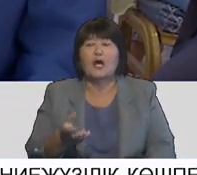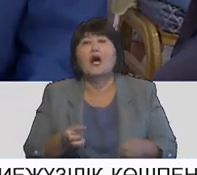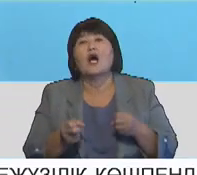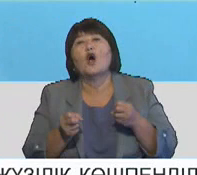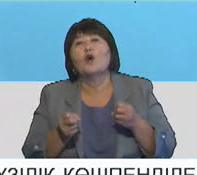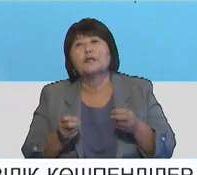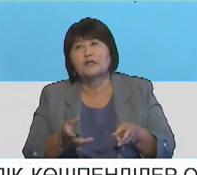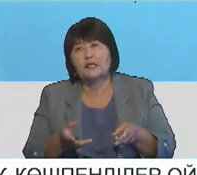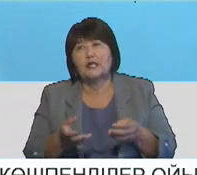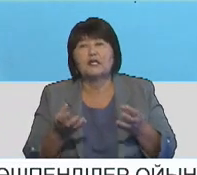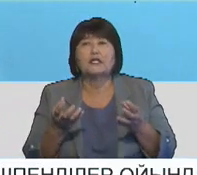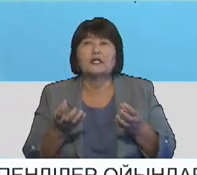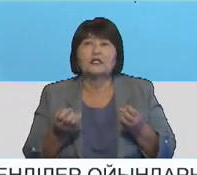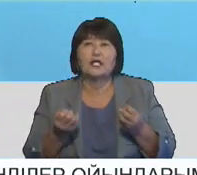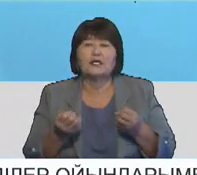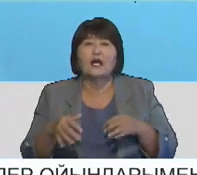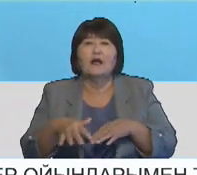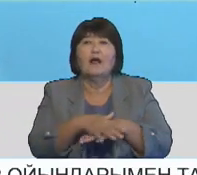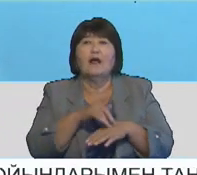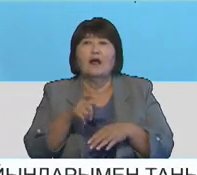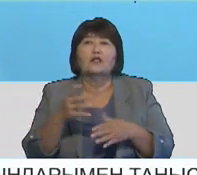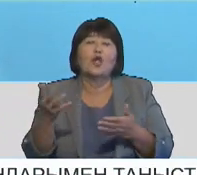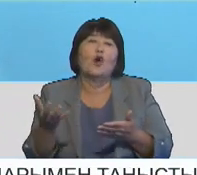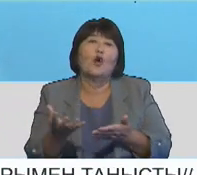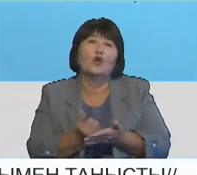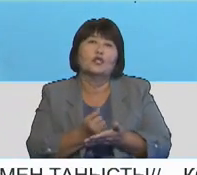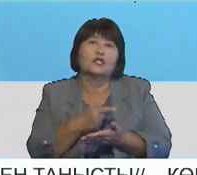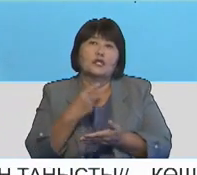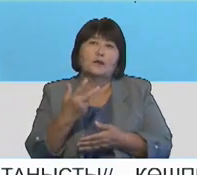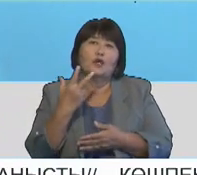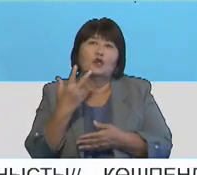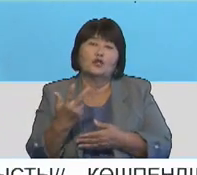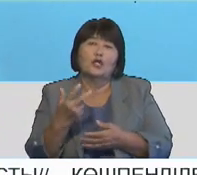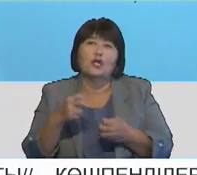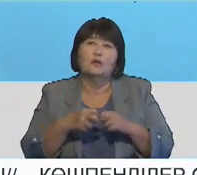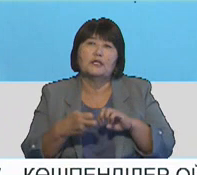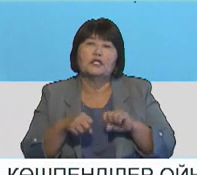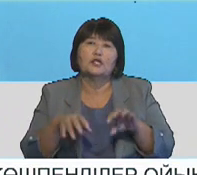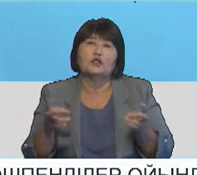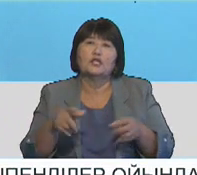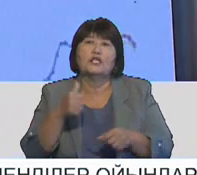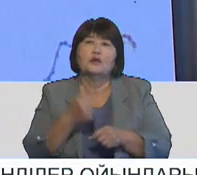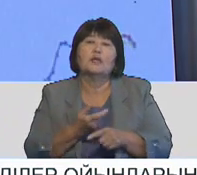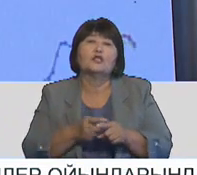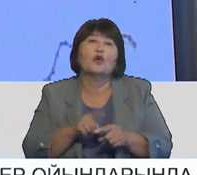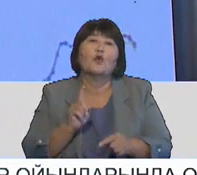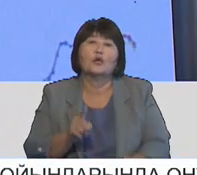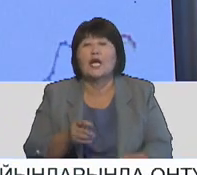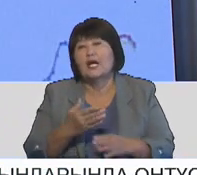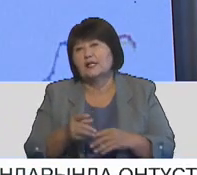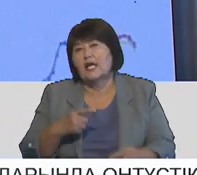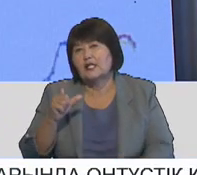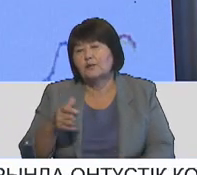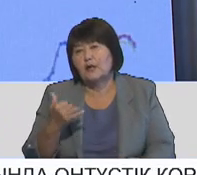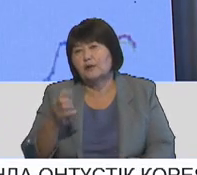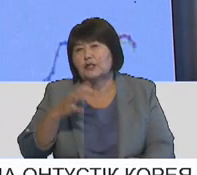қауіпсіздігі және халыққа қолжетімділігі электрик. Осы үш мәселе шешілу керек. Ең бастысы осы. Сала мамандары